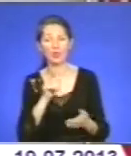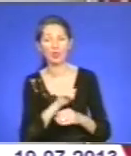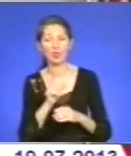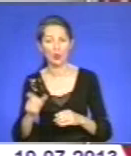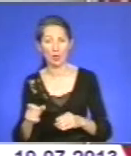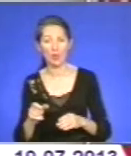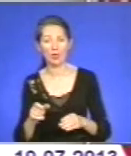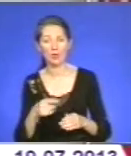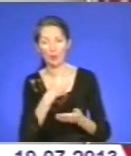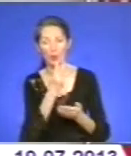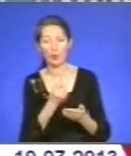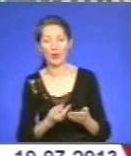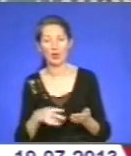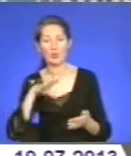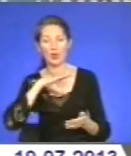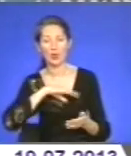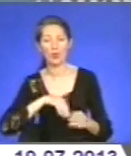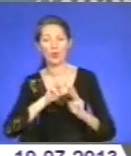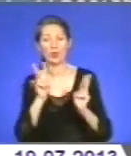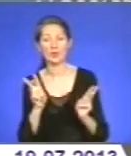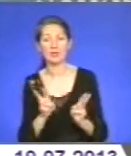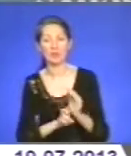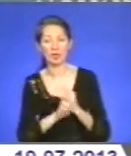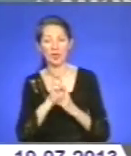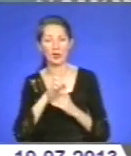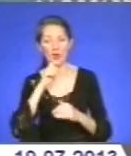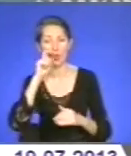тернополян помилуватися духовними святинями України.